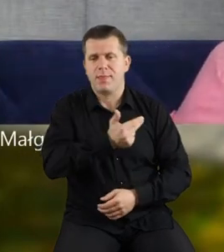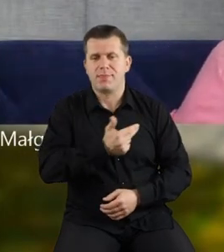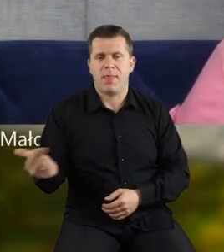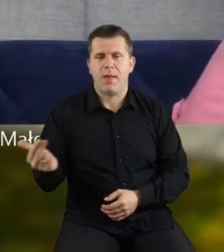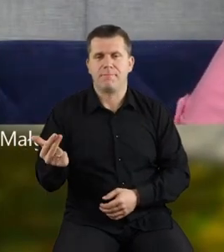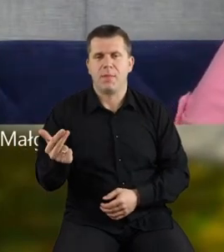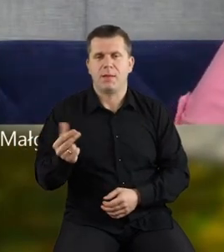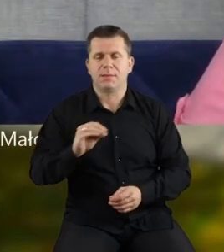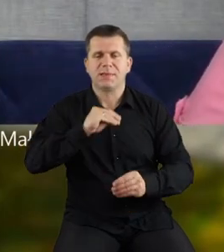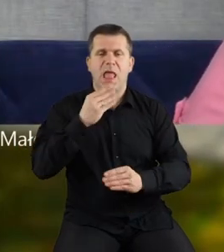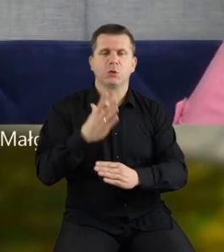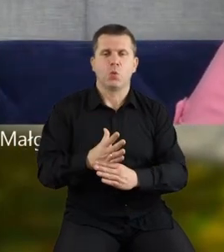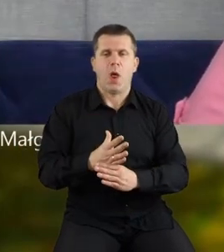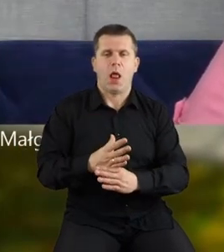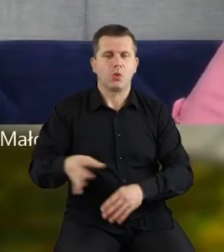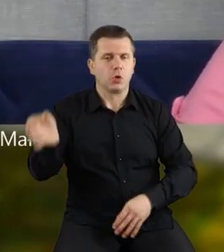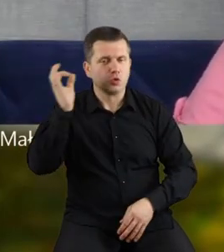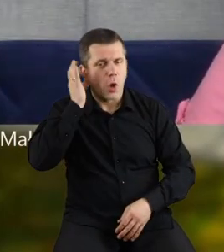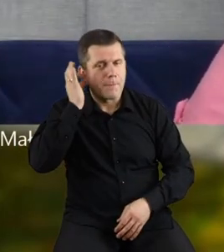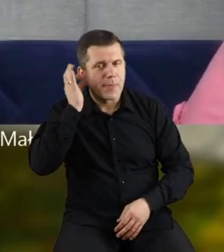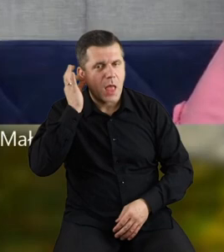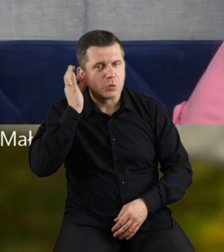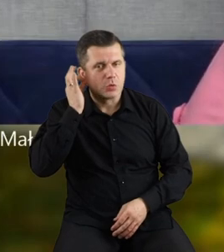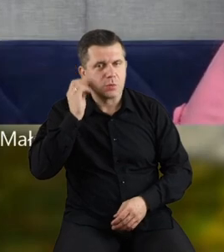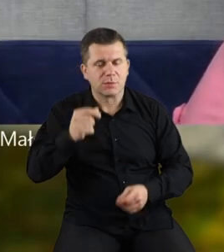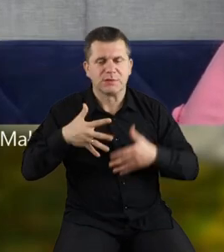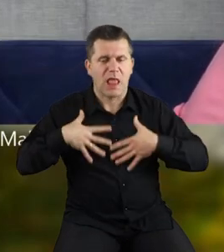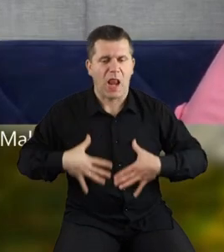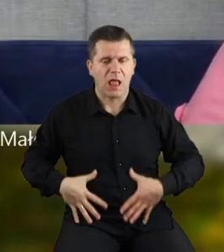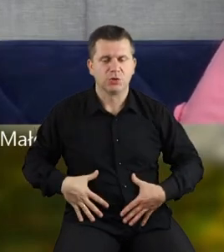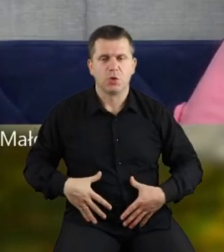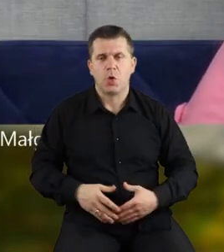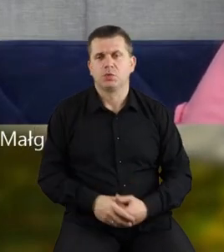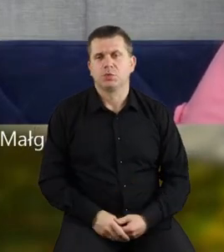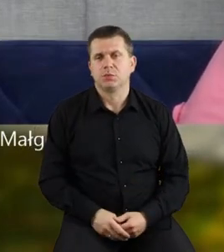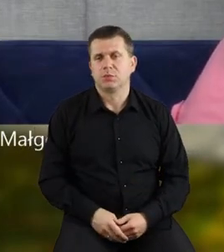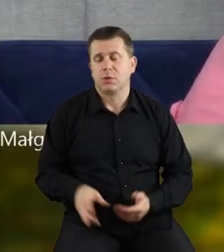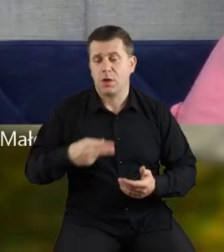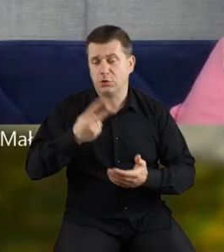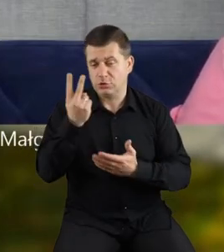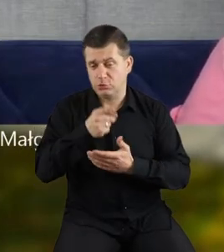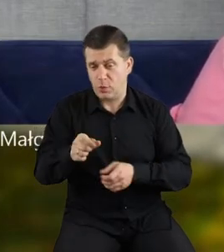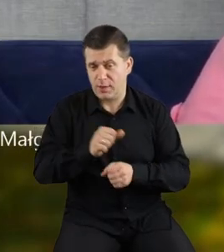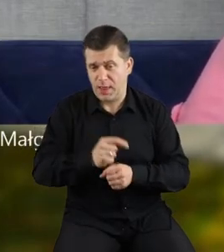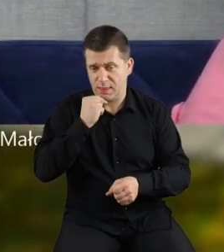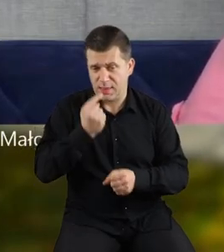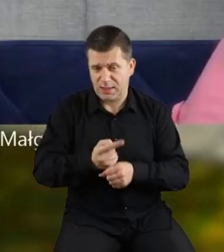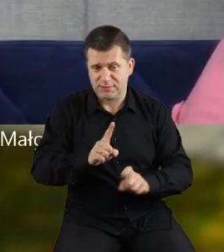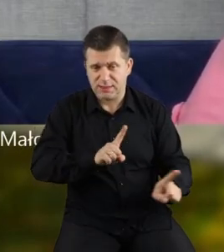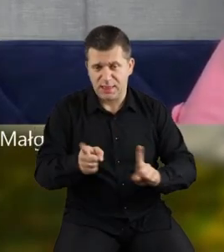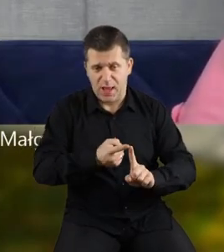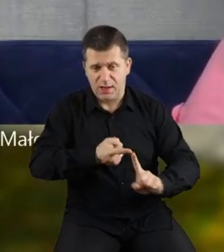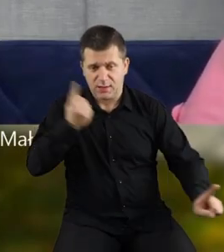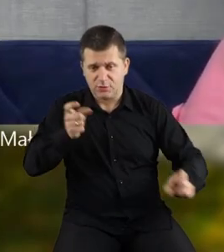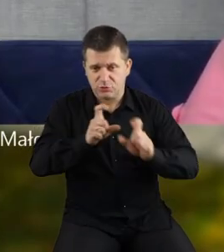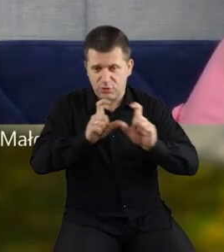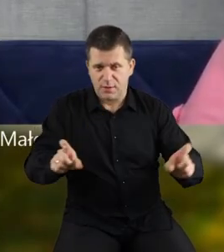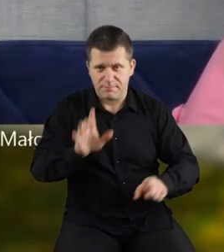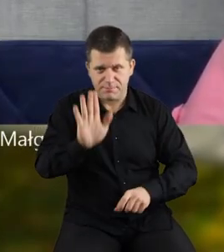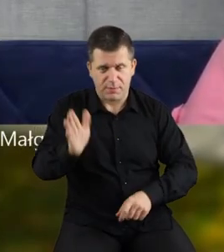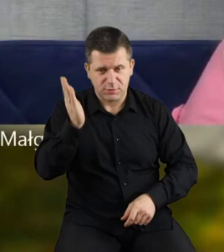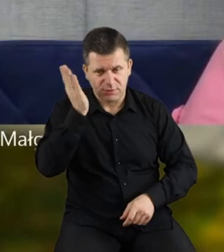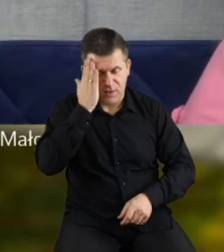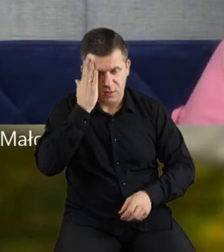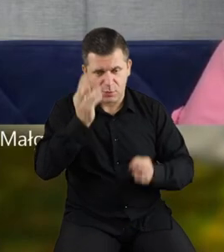wyrażamy na temat seksualności, kobiecości i cielesności. Czy to jest zdecydowanie znak czasu? Czy